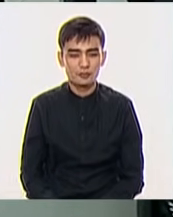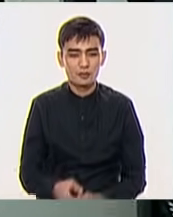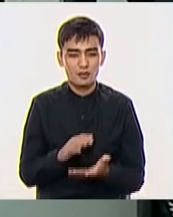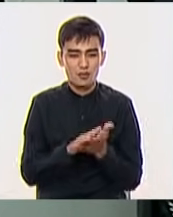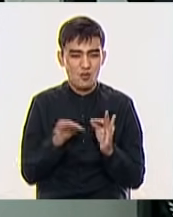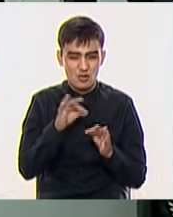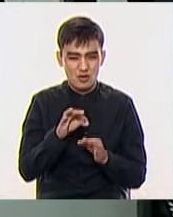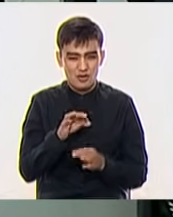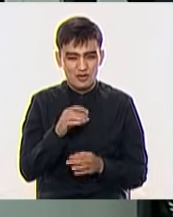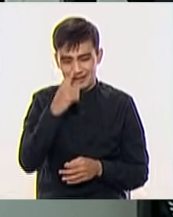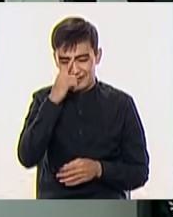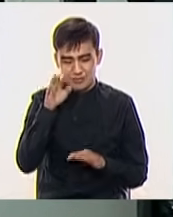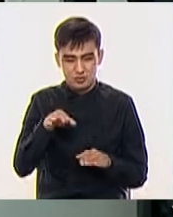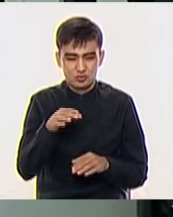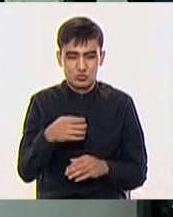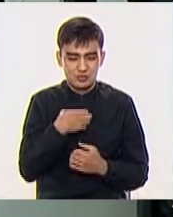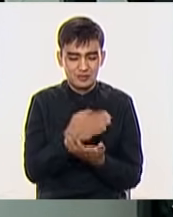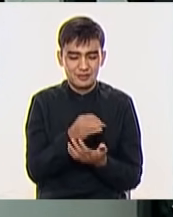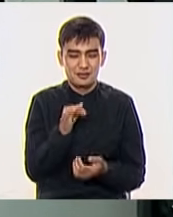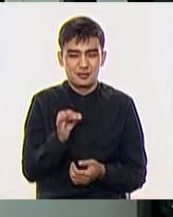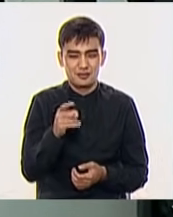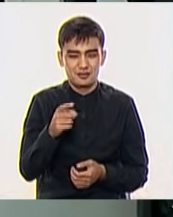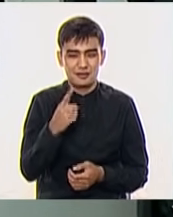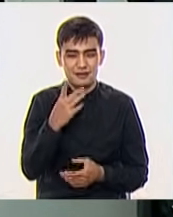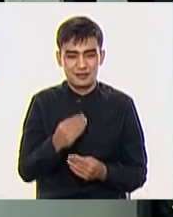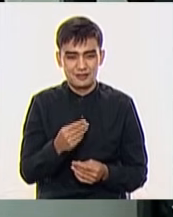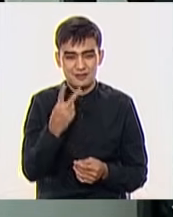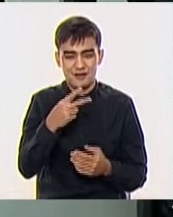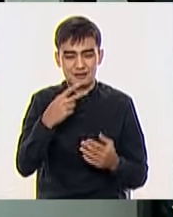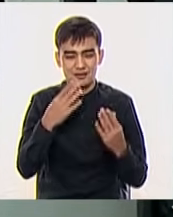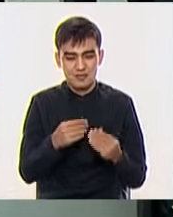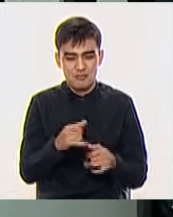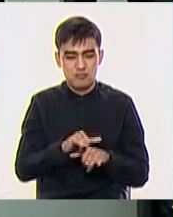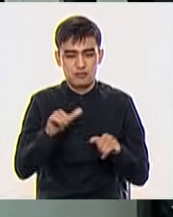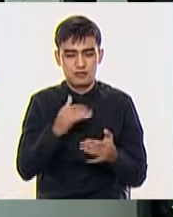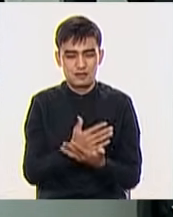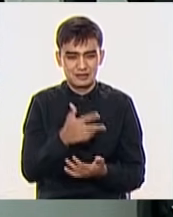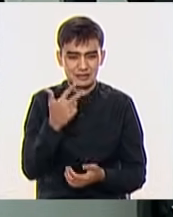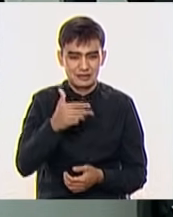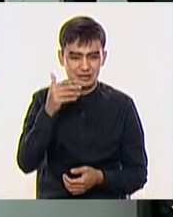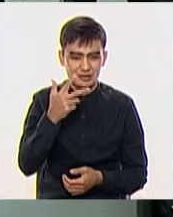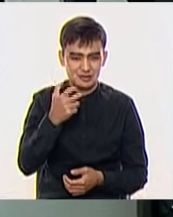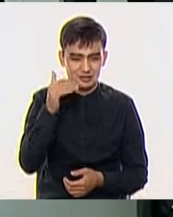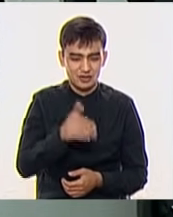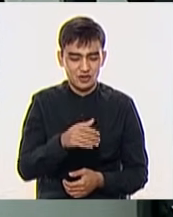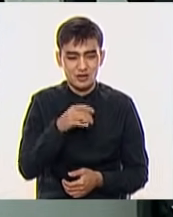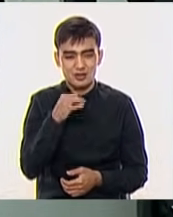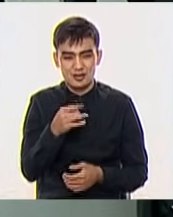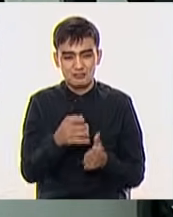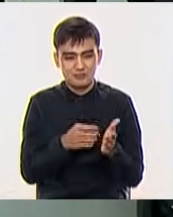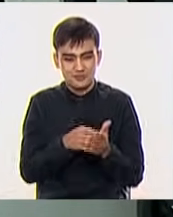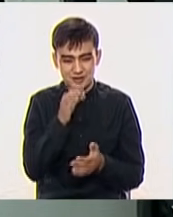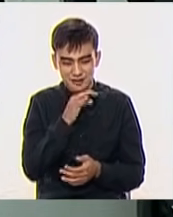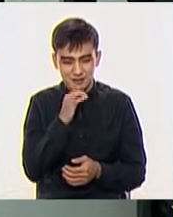ньюсмейкер по-прежнему Индия. Суточное число заболевших уже 20 дней, не опускается ниже 300 тысяч. И это на фоне нехватки